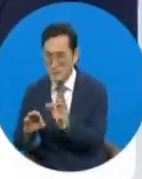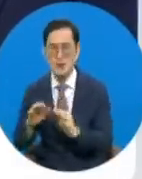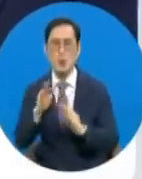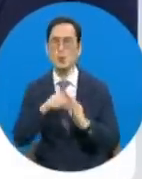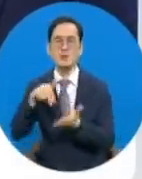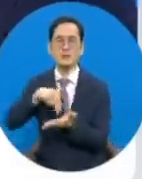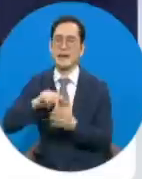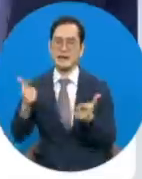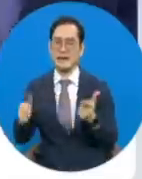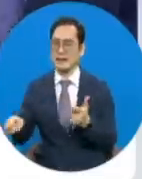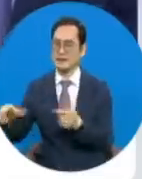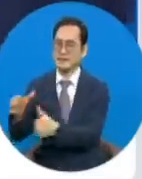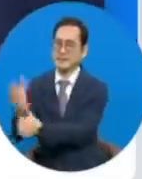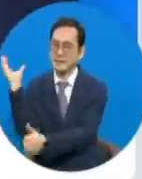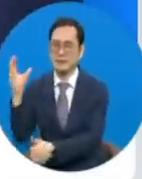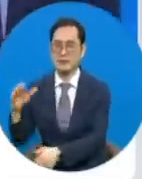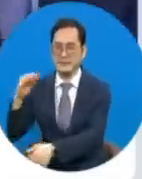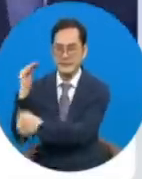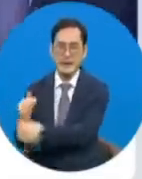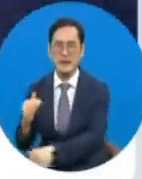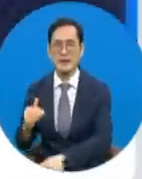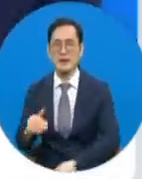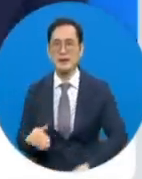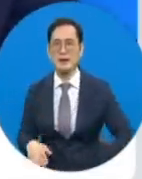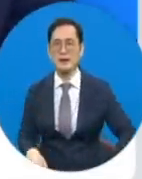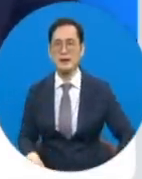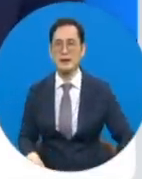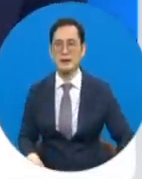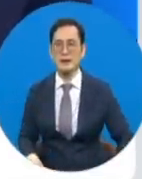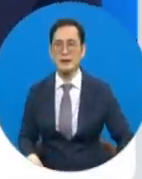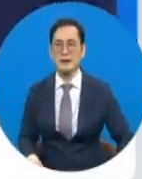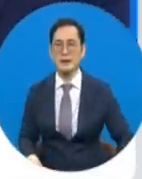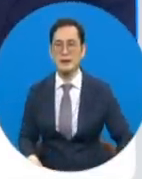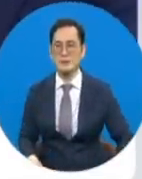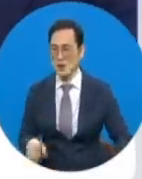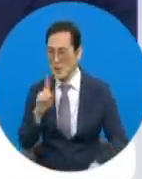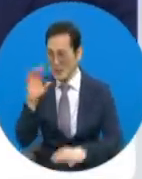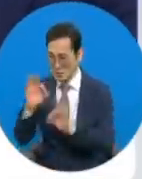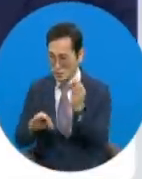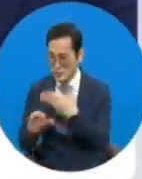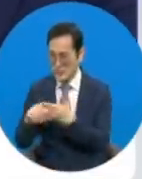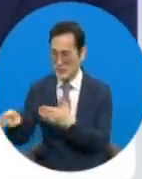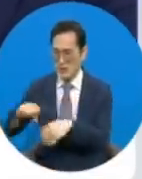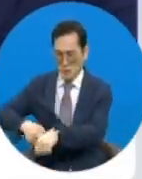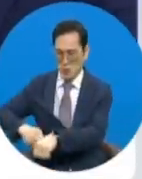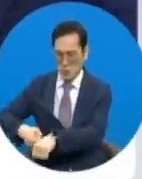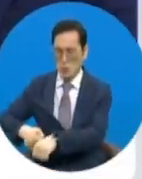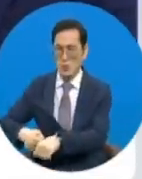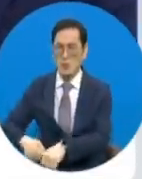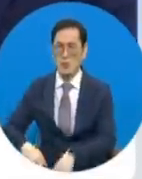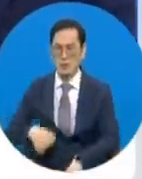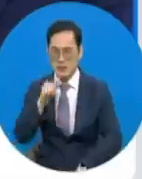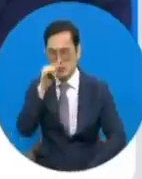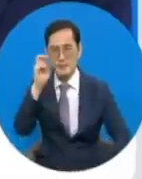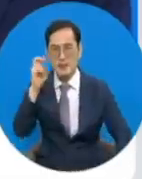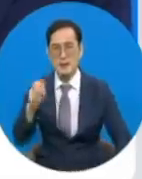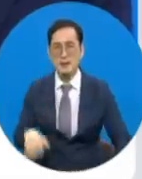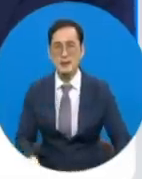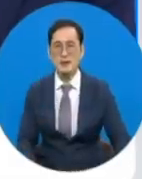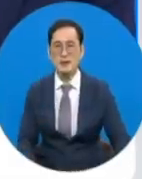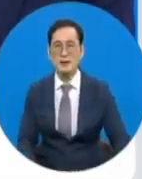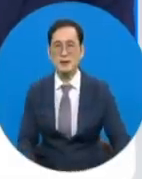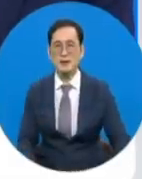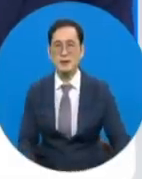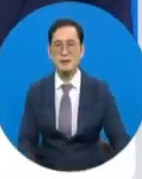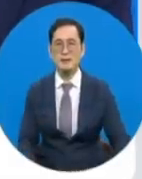수석 대변인 즉각 해촉하고 그리고 최고위원이 그 같은 발언이 있으면 엄중 경고하고 이런 일이 있을 때 두 번 다시 천안함